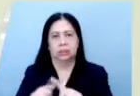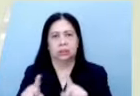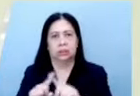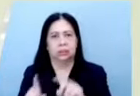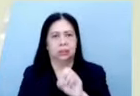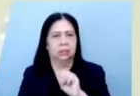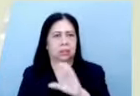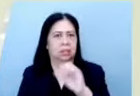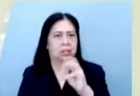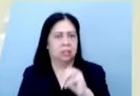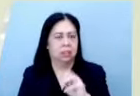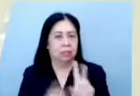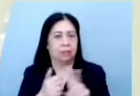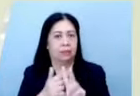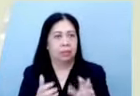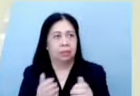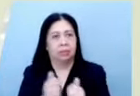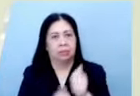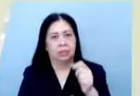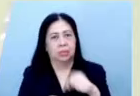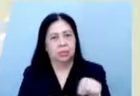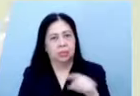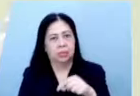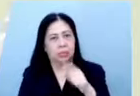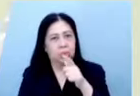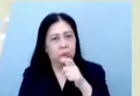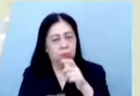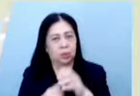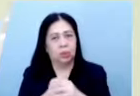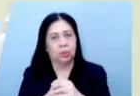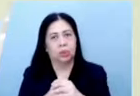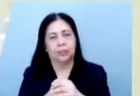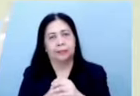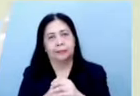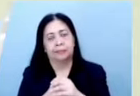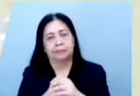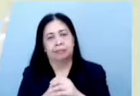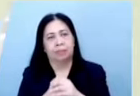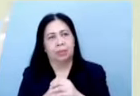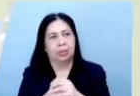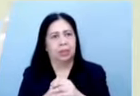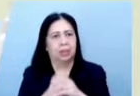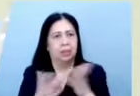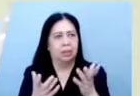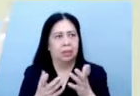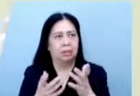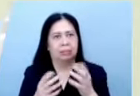mga victims usually yung mga ano natin, yung mga normal nating kababayan